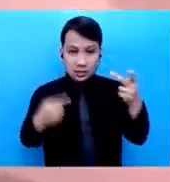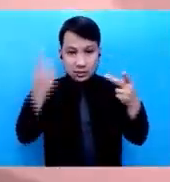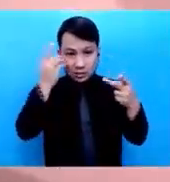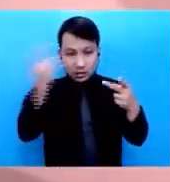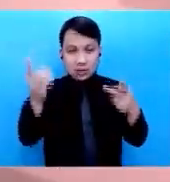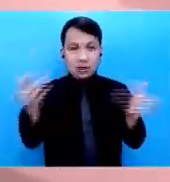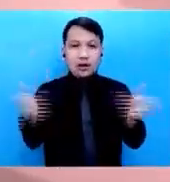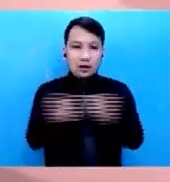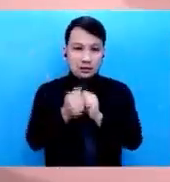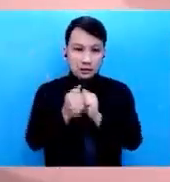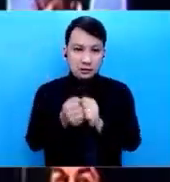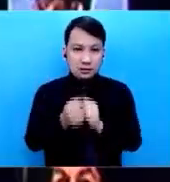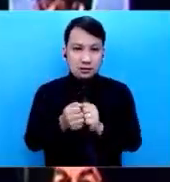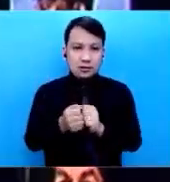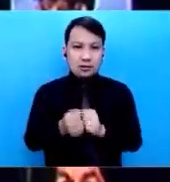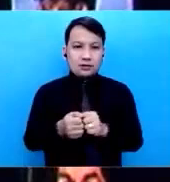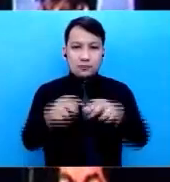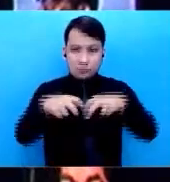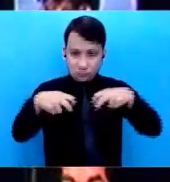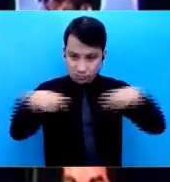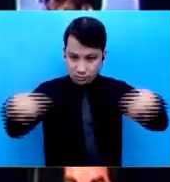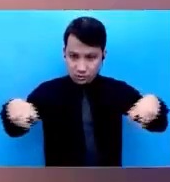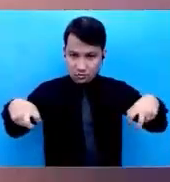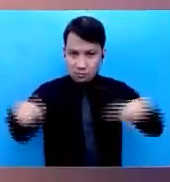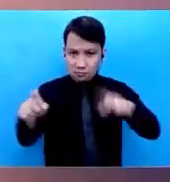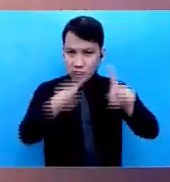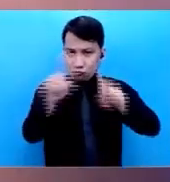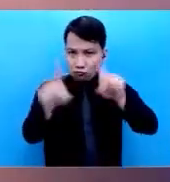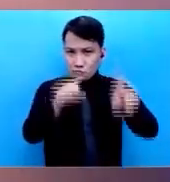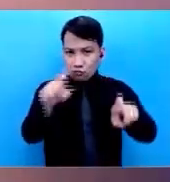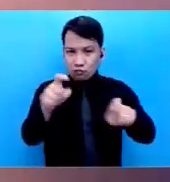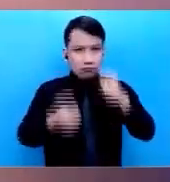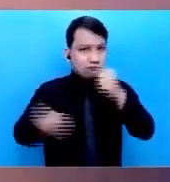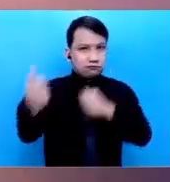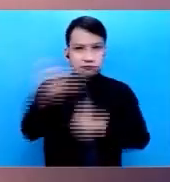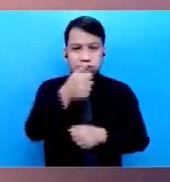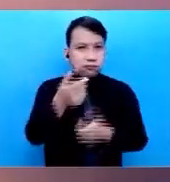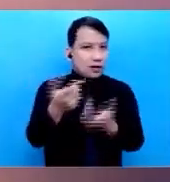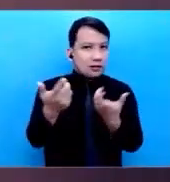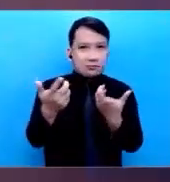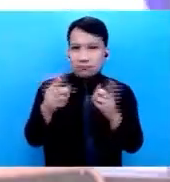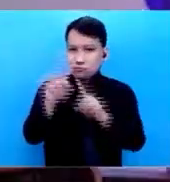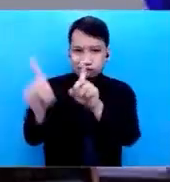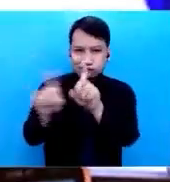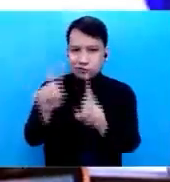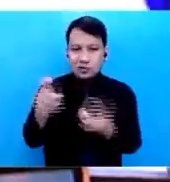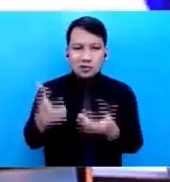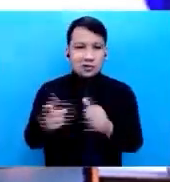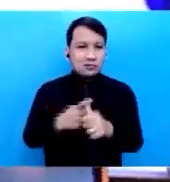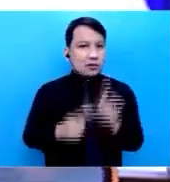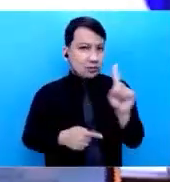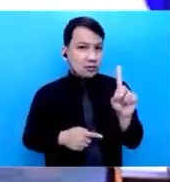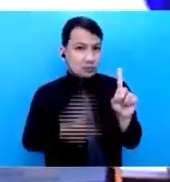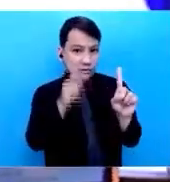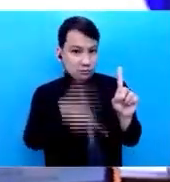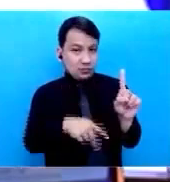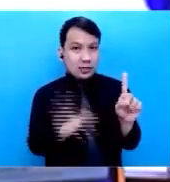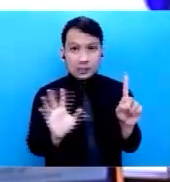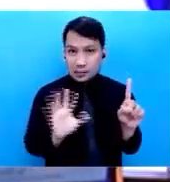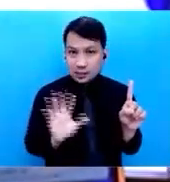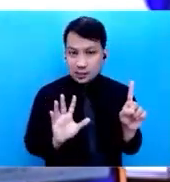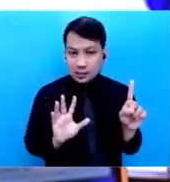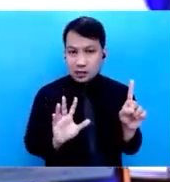have panelists who will be asking the tough questions. So, it's not just one person asking the questions, it